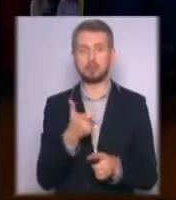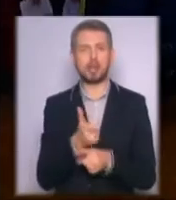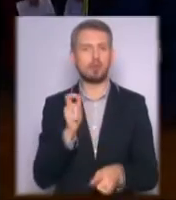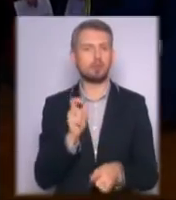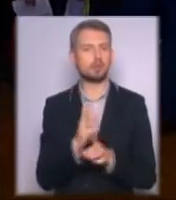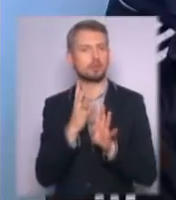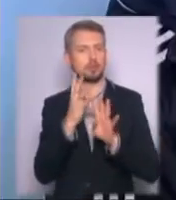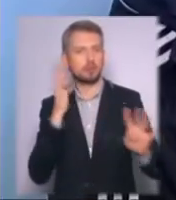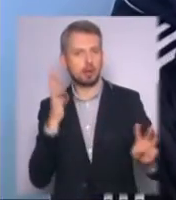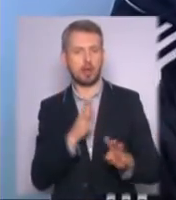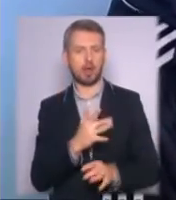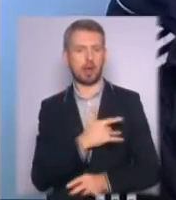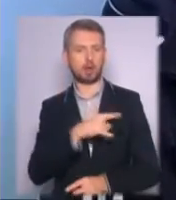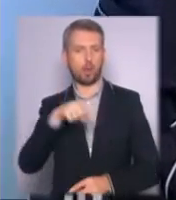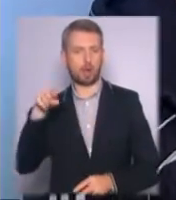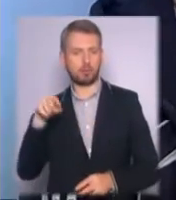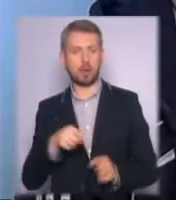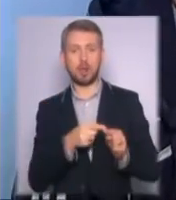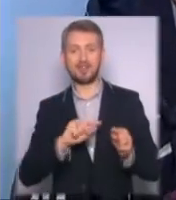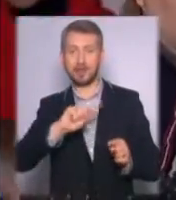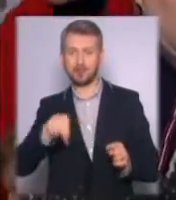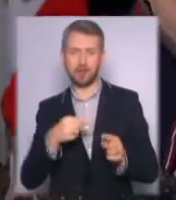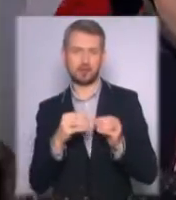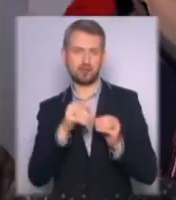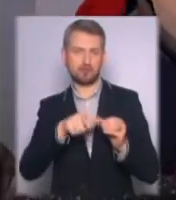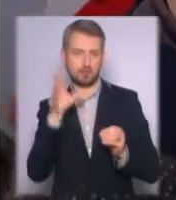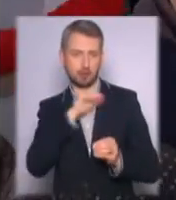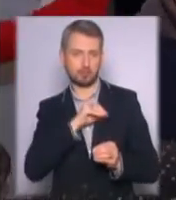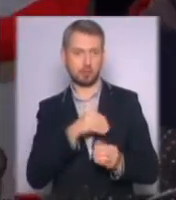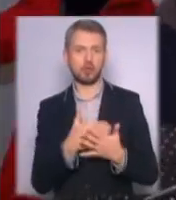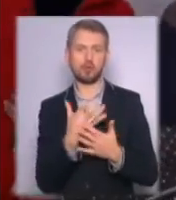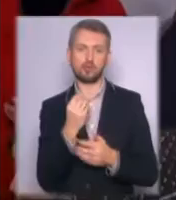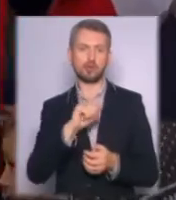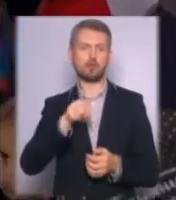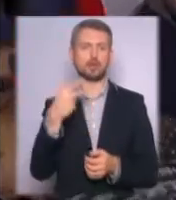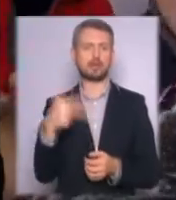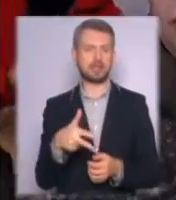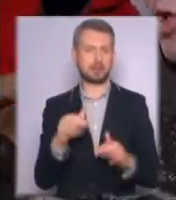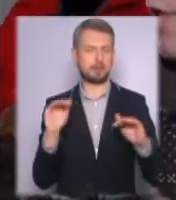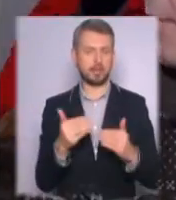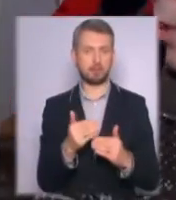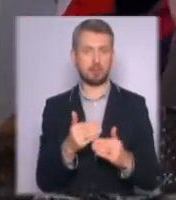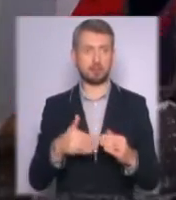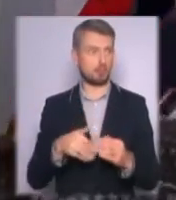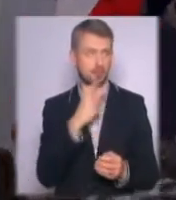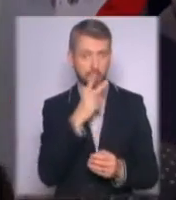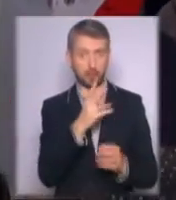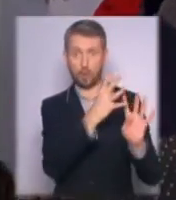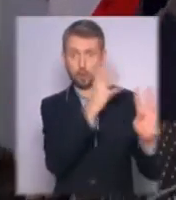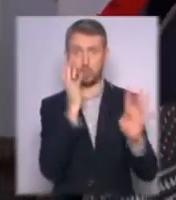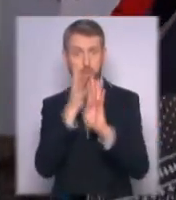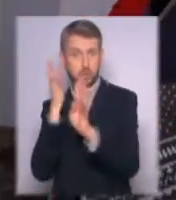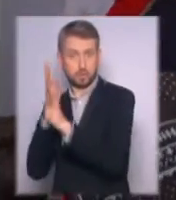за кардіограмою. За час проходить чоловік 10. Ну, ще часа півтора мінімум. Що везде очереди, во всі кабінети